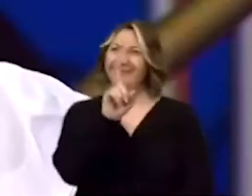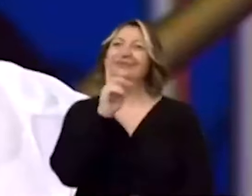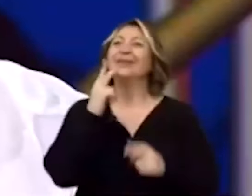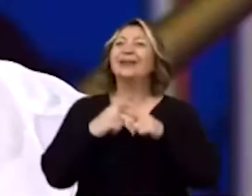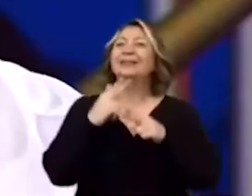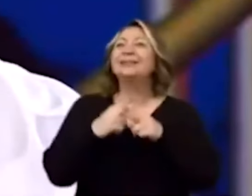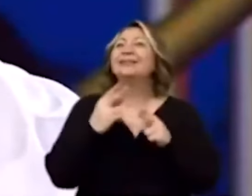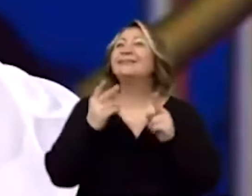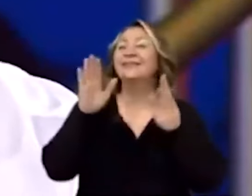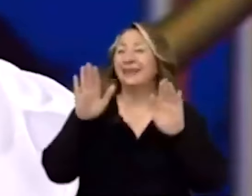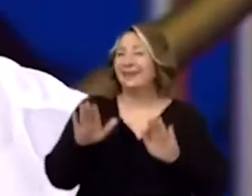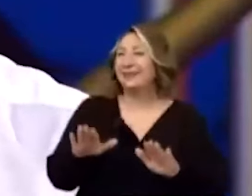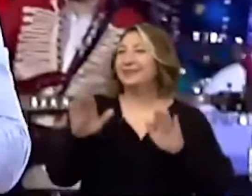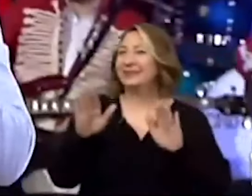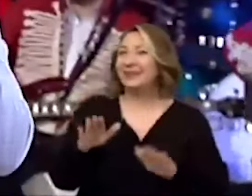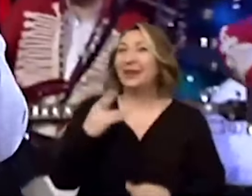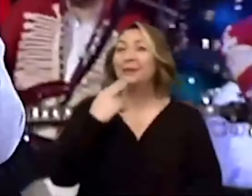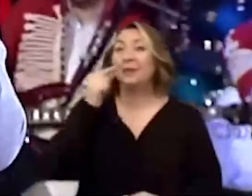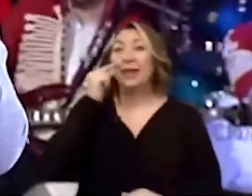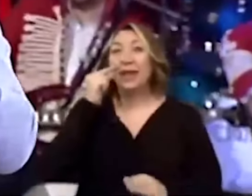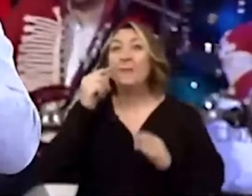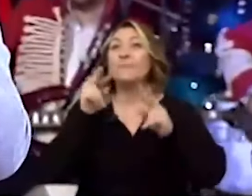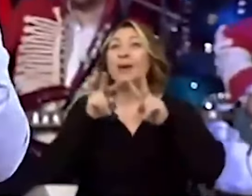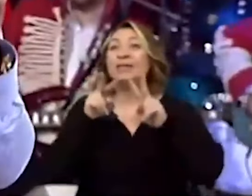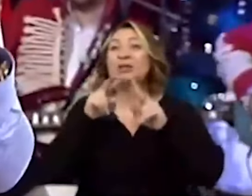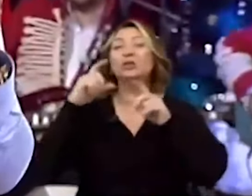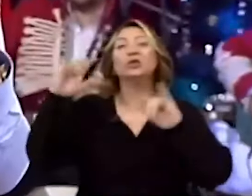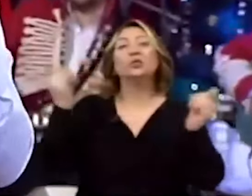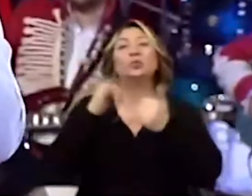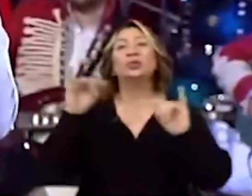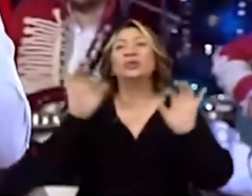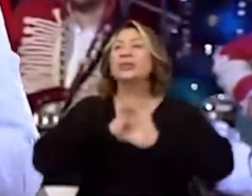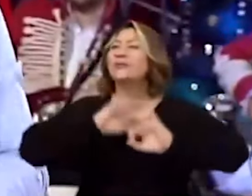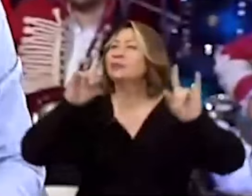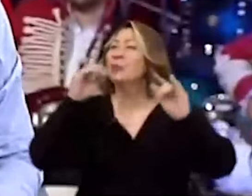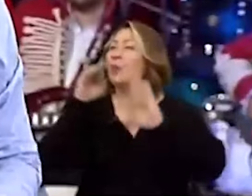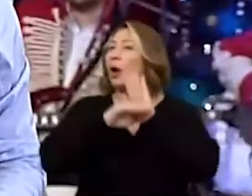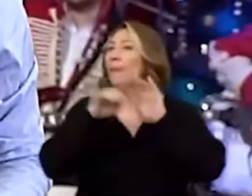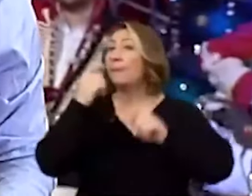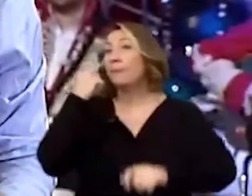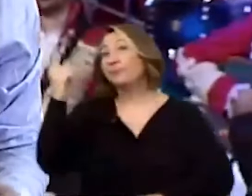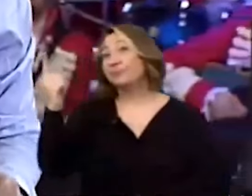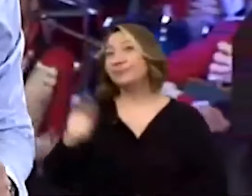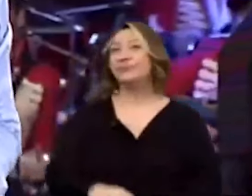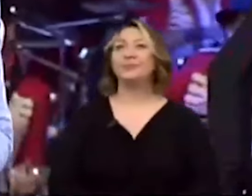daha böyle sindire sindire. Yükseltelim. Hanımlar beyler, Mahşeri Cümbüş nefis bir program yapıyor. Önce bir programa bakalım.